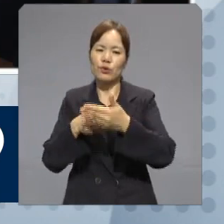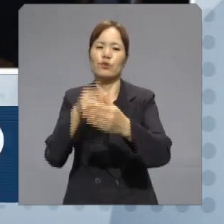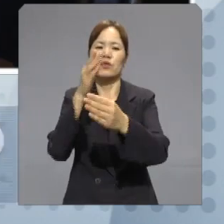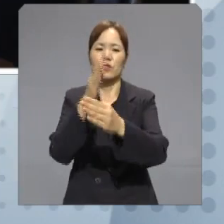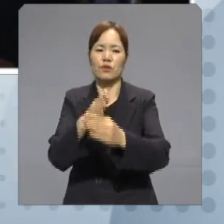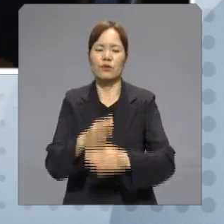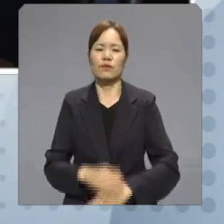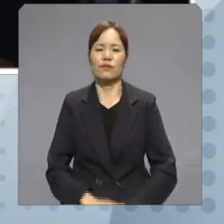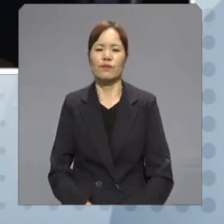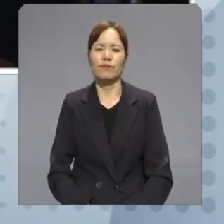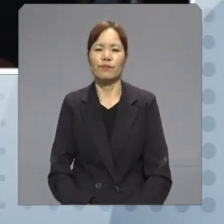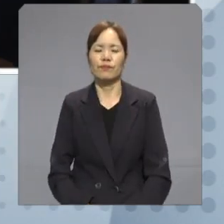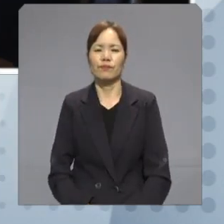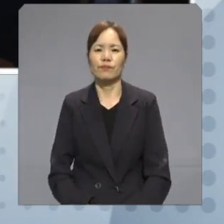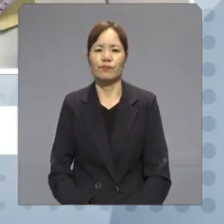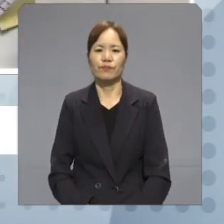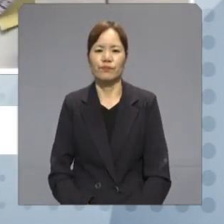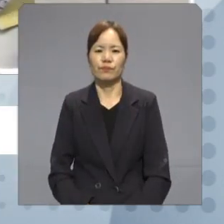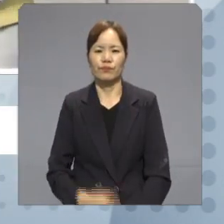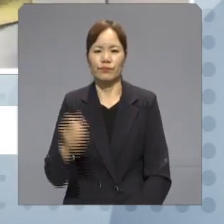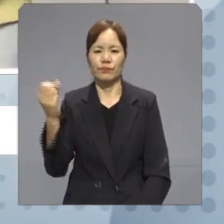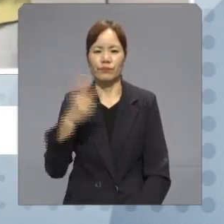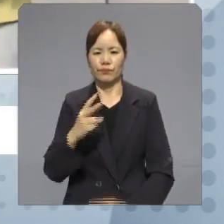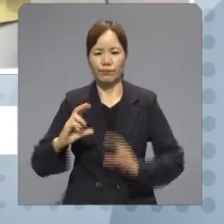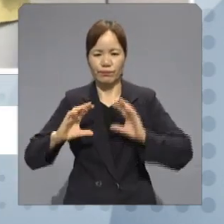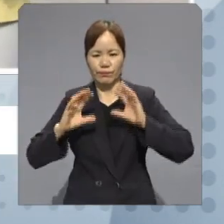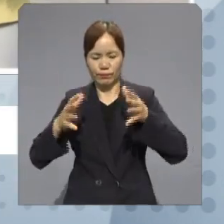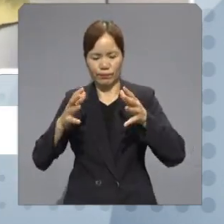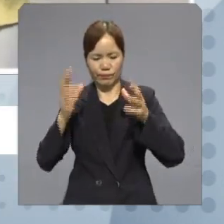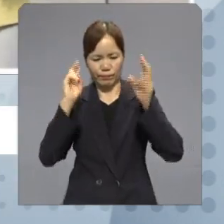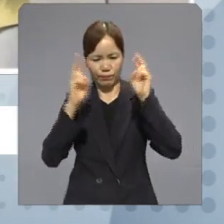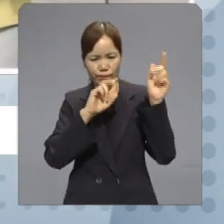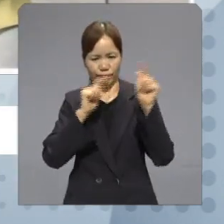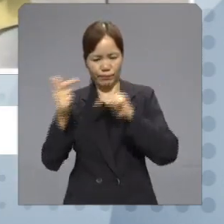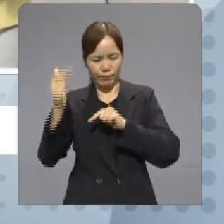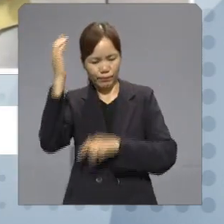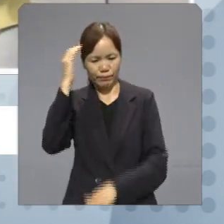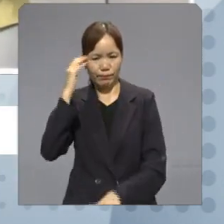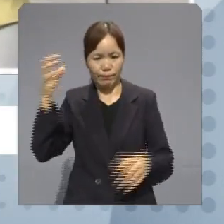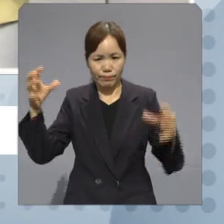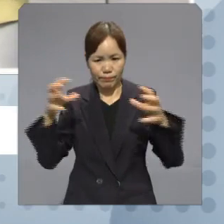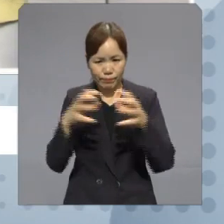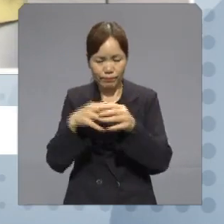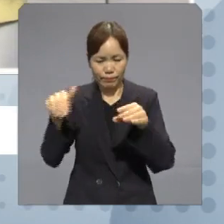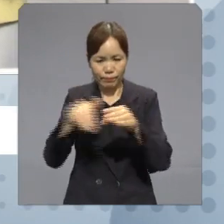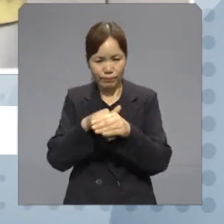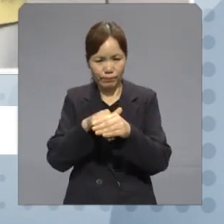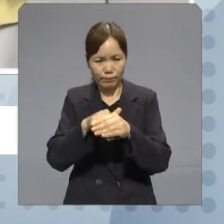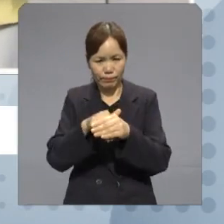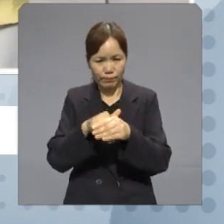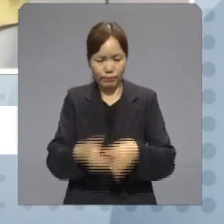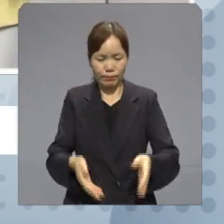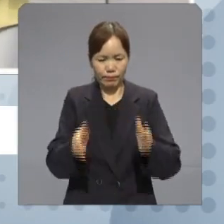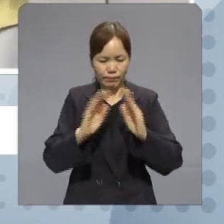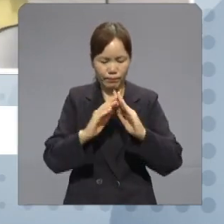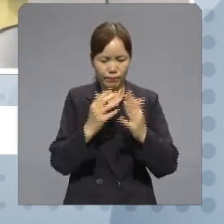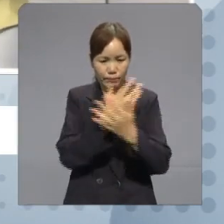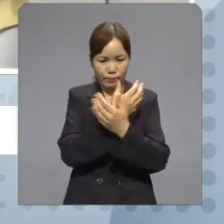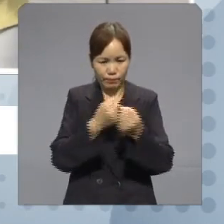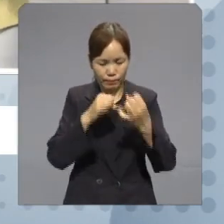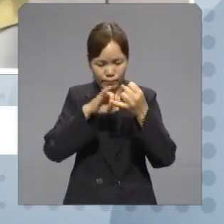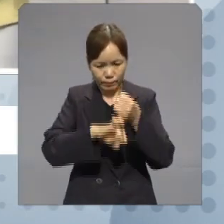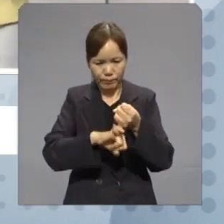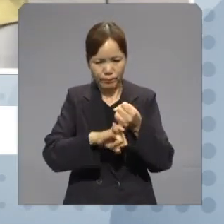적 을 말씀을드립니다네 아울러 글로벌 기업들과 항공 복한 문화시설 조성 양해 각서를 체결하고 뉴저지